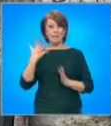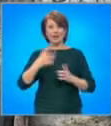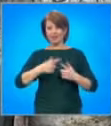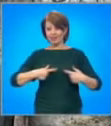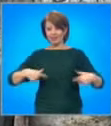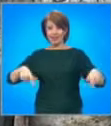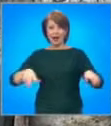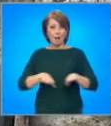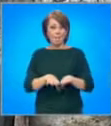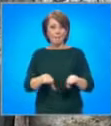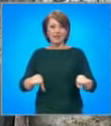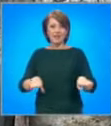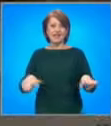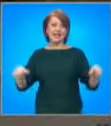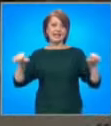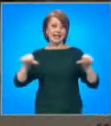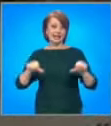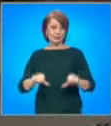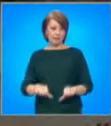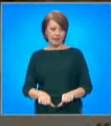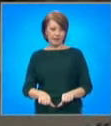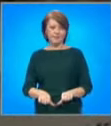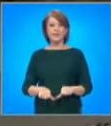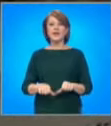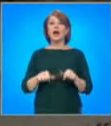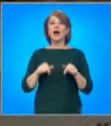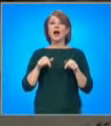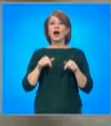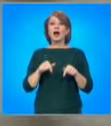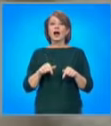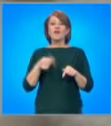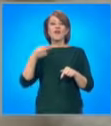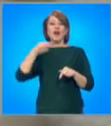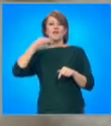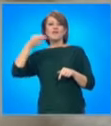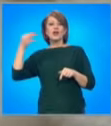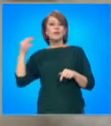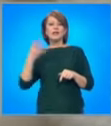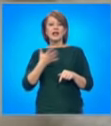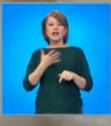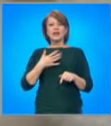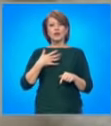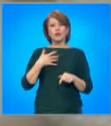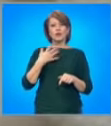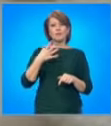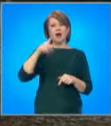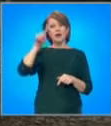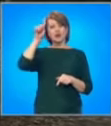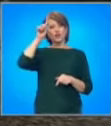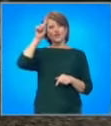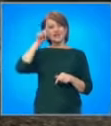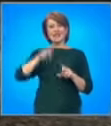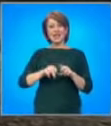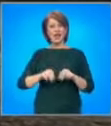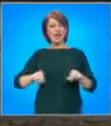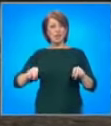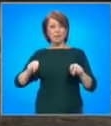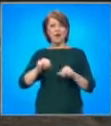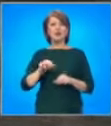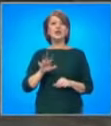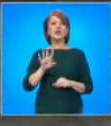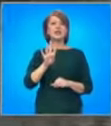разпадат. Собствеността е на дружеството Парк Мария Луиза АД, в което почти 42% дял държи Софийски имоти, а